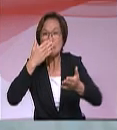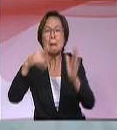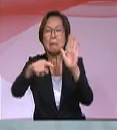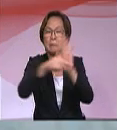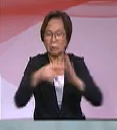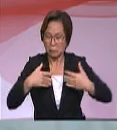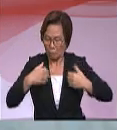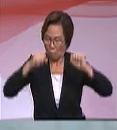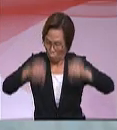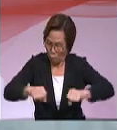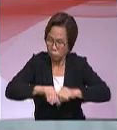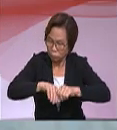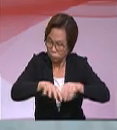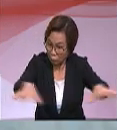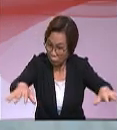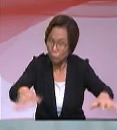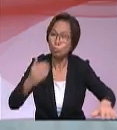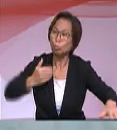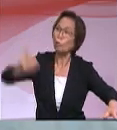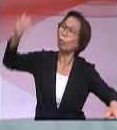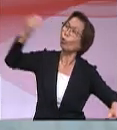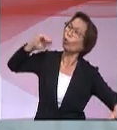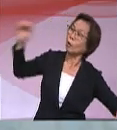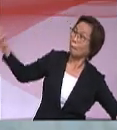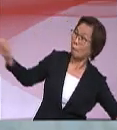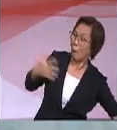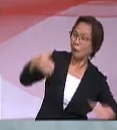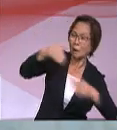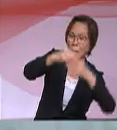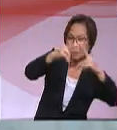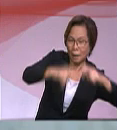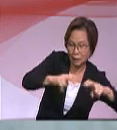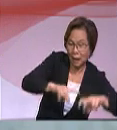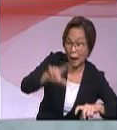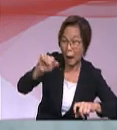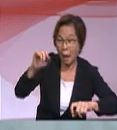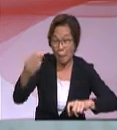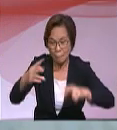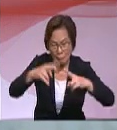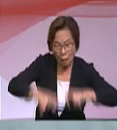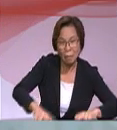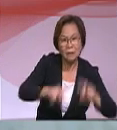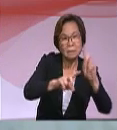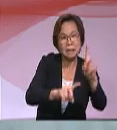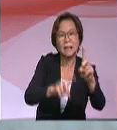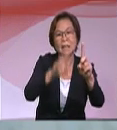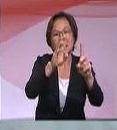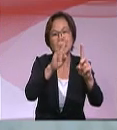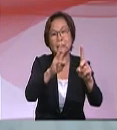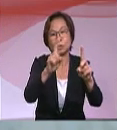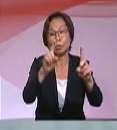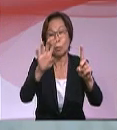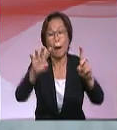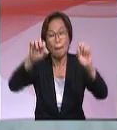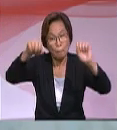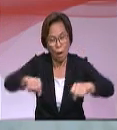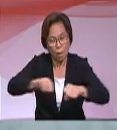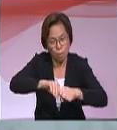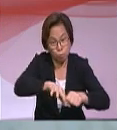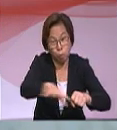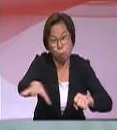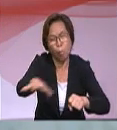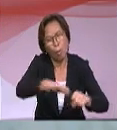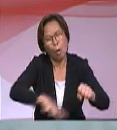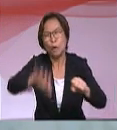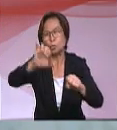segi keboleh jangkitan. Dulu kita dimaklumkan dalam kajian makmal menunjukkan D614 ada keboleh jangkitan lebih